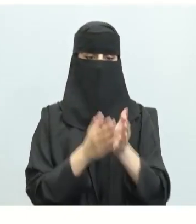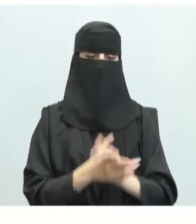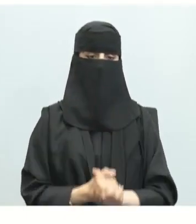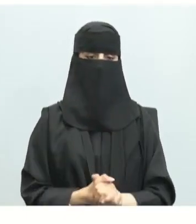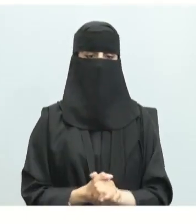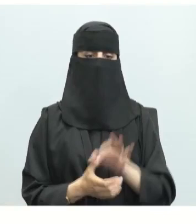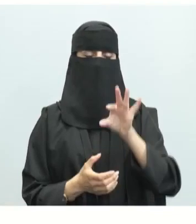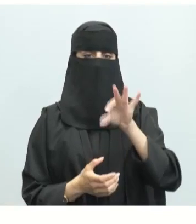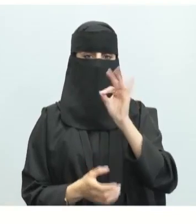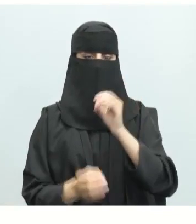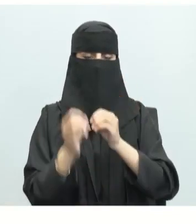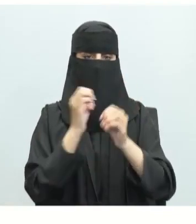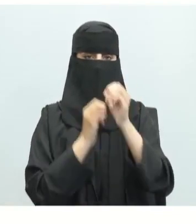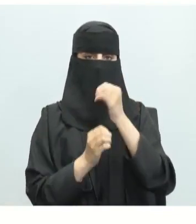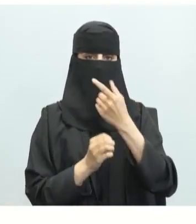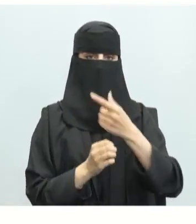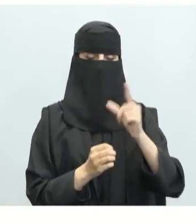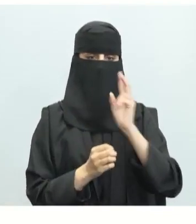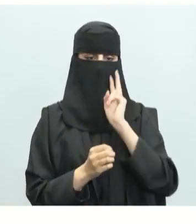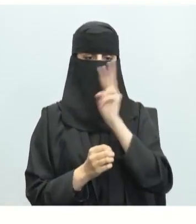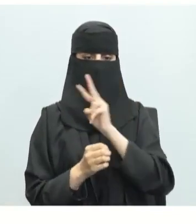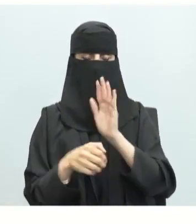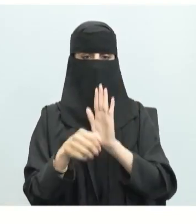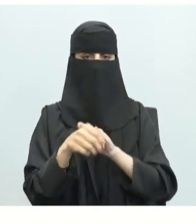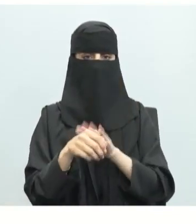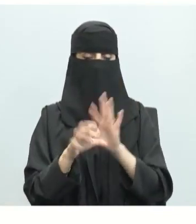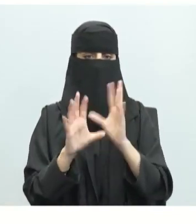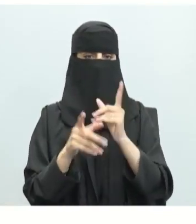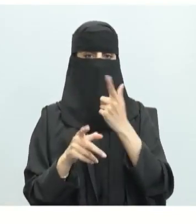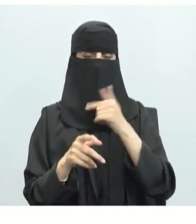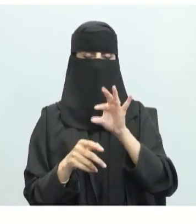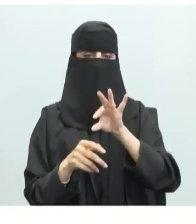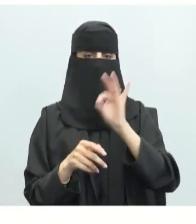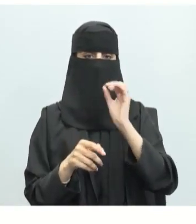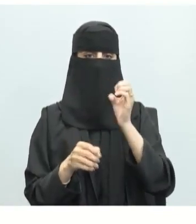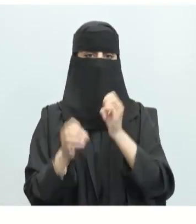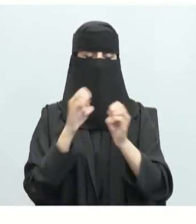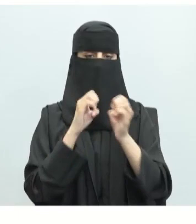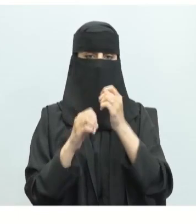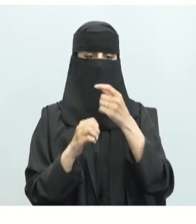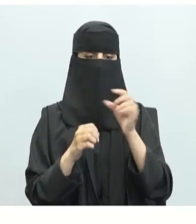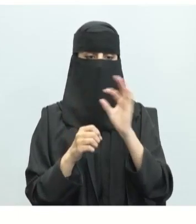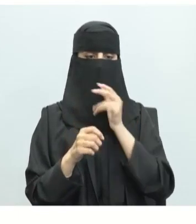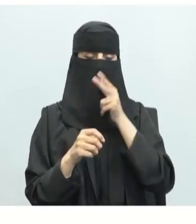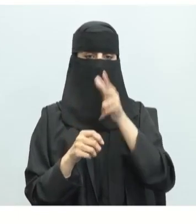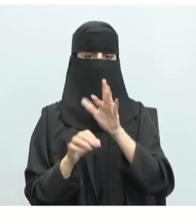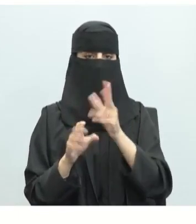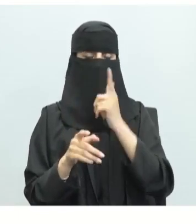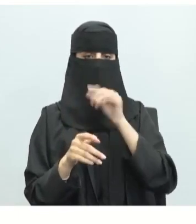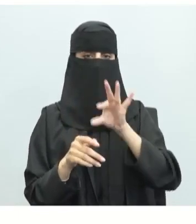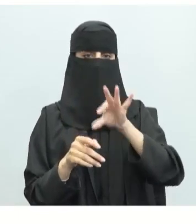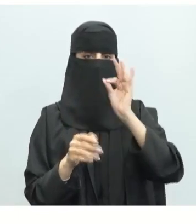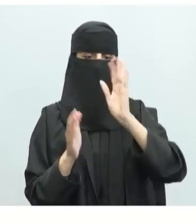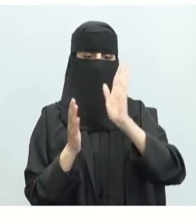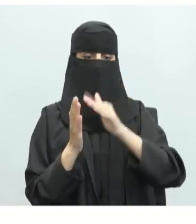اختر الإجابات الصحيحة، ويطلب منك الآن أن تختار الإجابات الصحيحة. فنقول أحدد مما